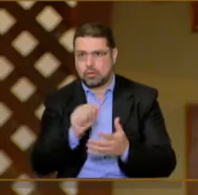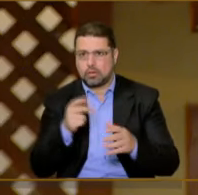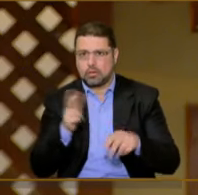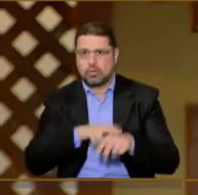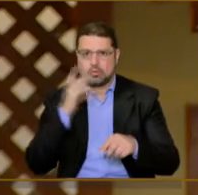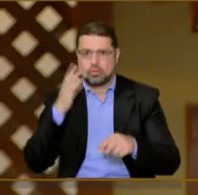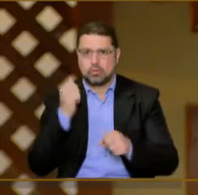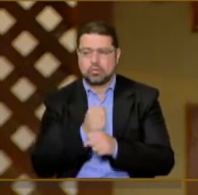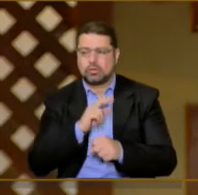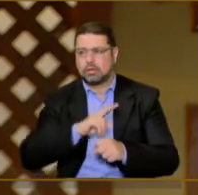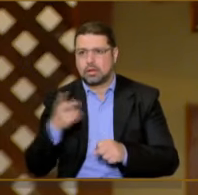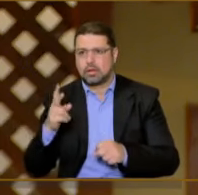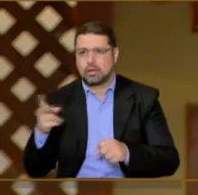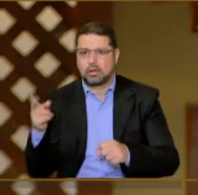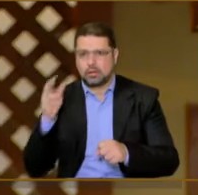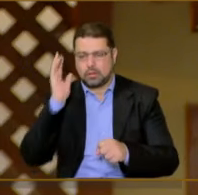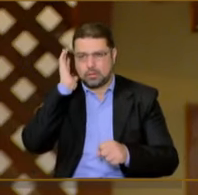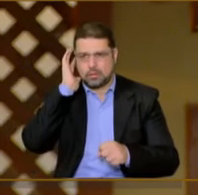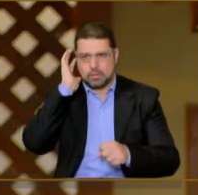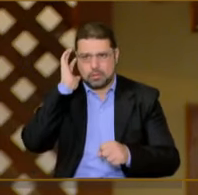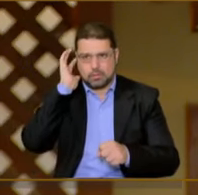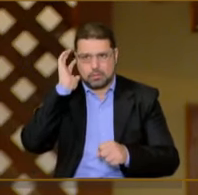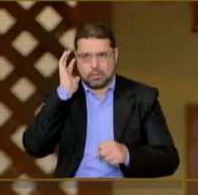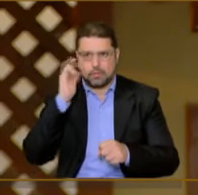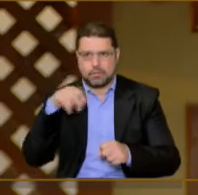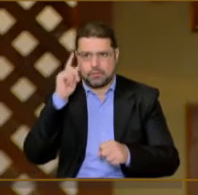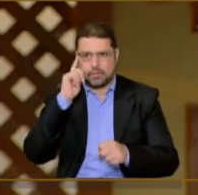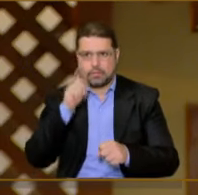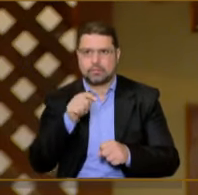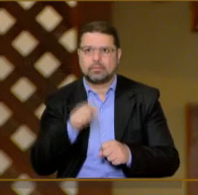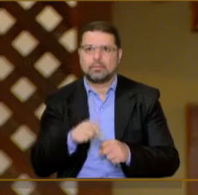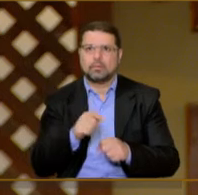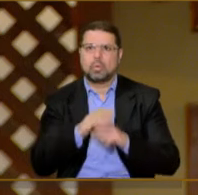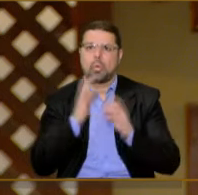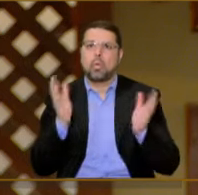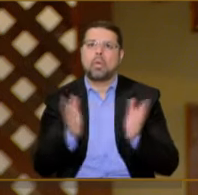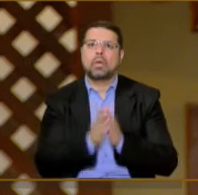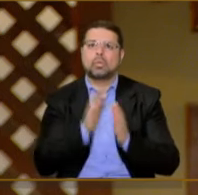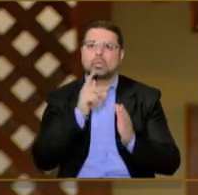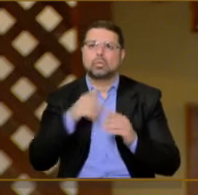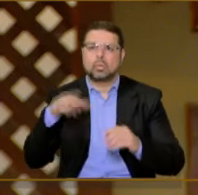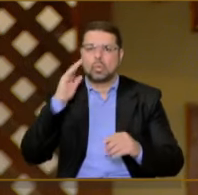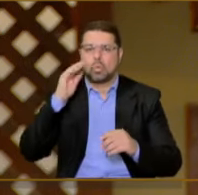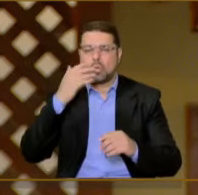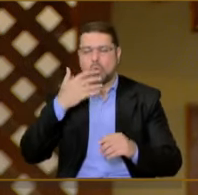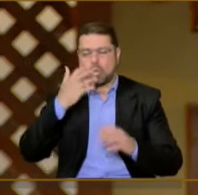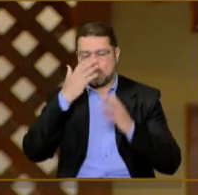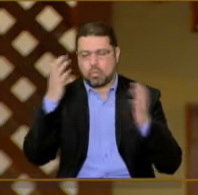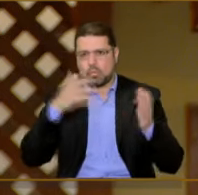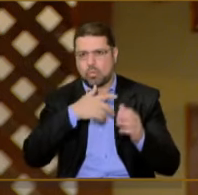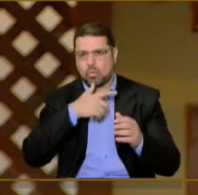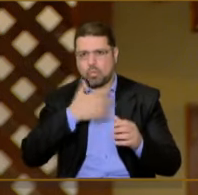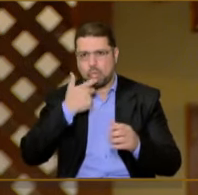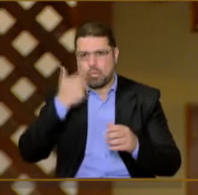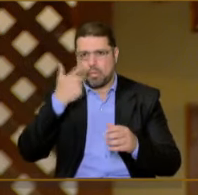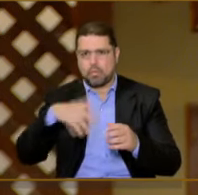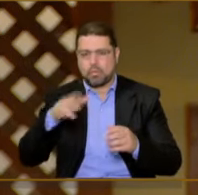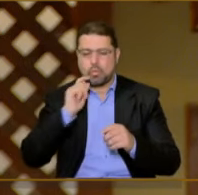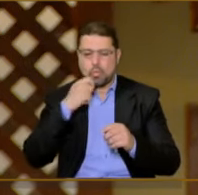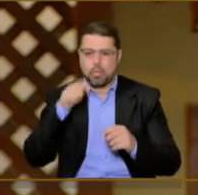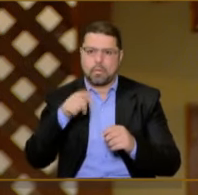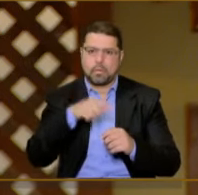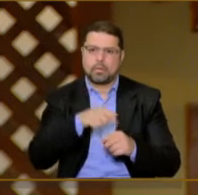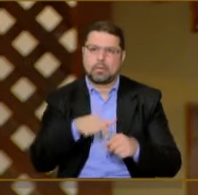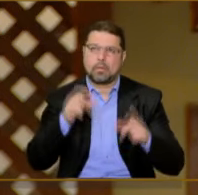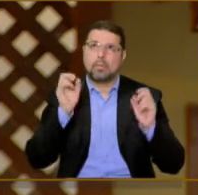هينش عن مشاكل الاخرين فهمت القصد فكل التحيه لعلماء الامه خاصه في الايام